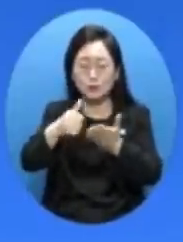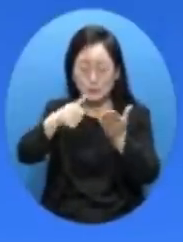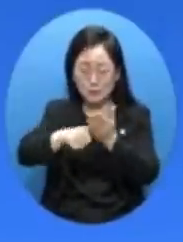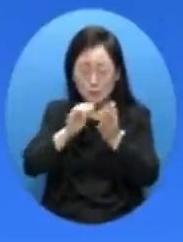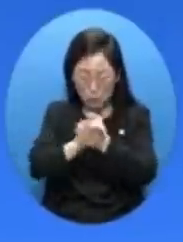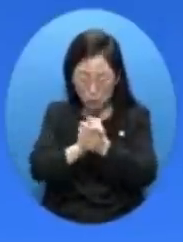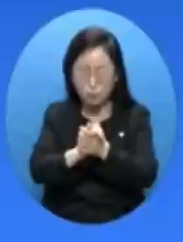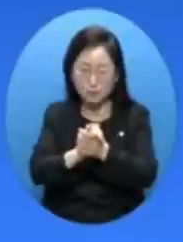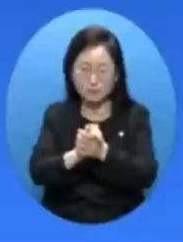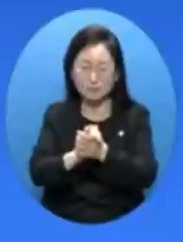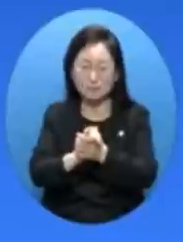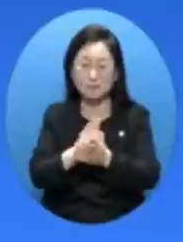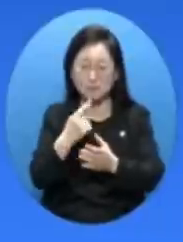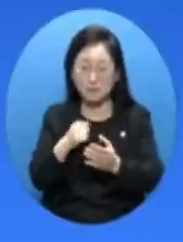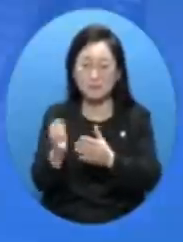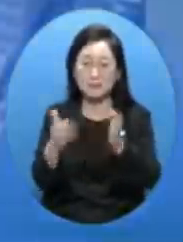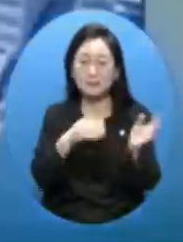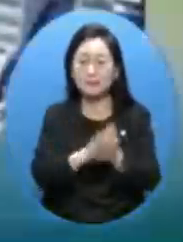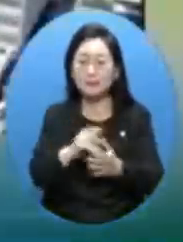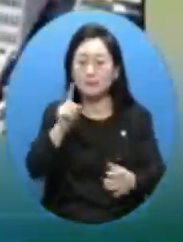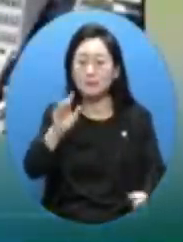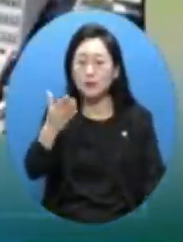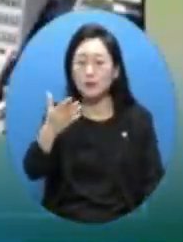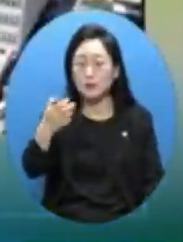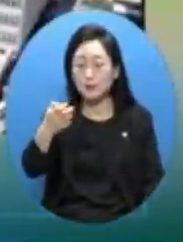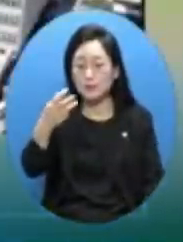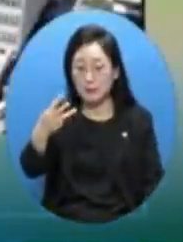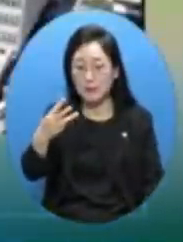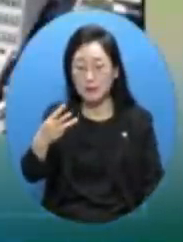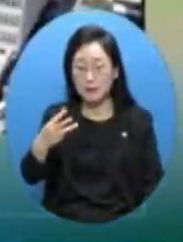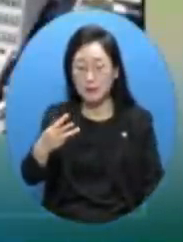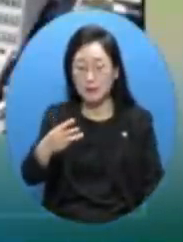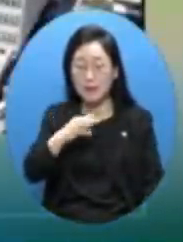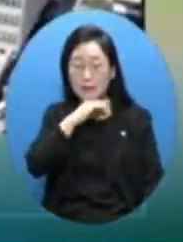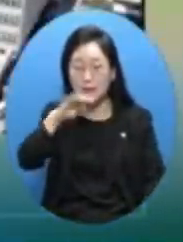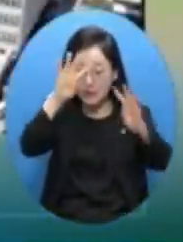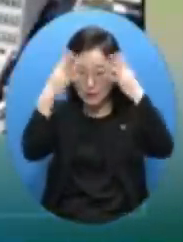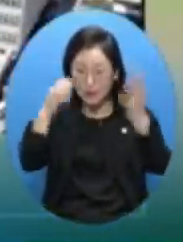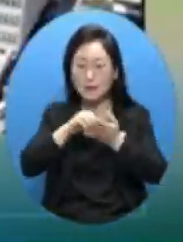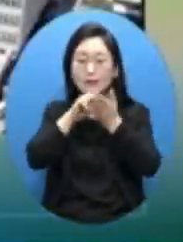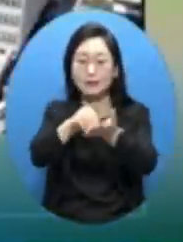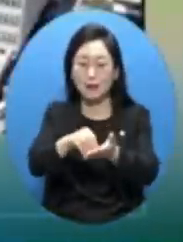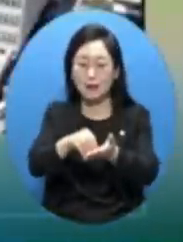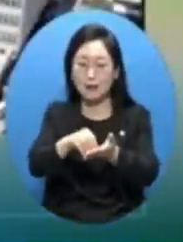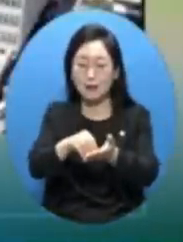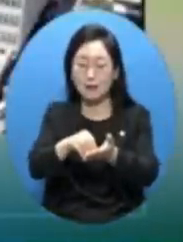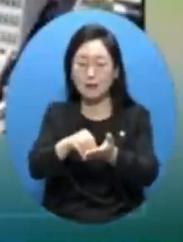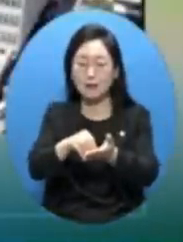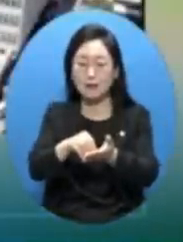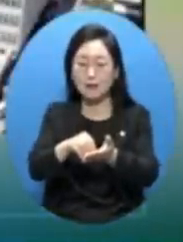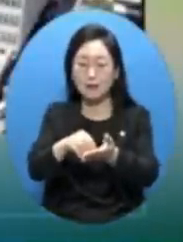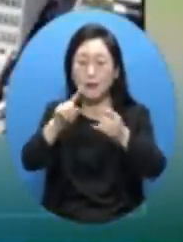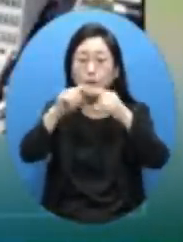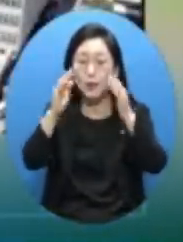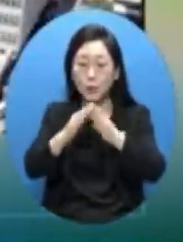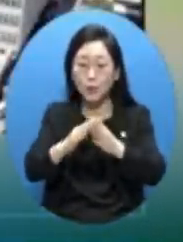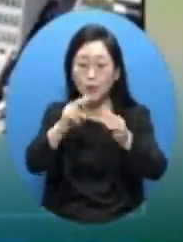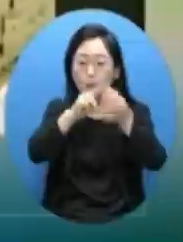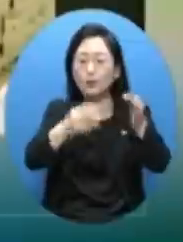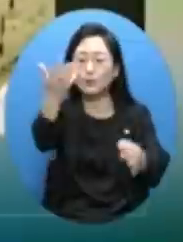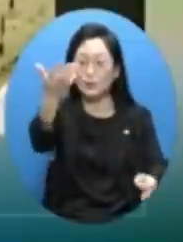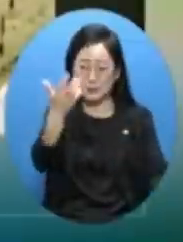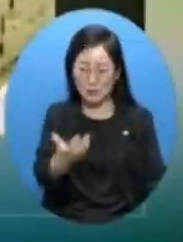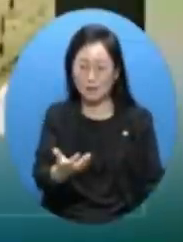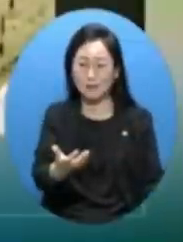기도합니다. 1973년도에 제가 연세대학교를 들어가고 그때 교회는 여의도로 이전에